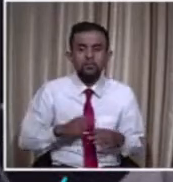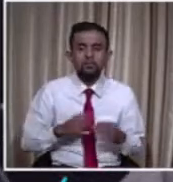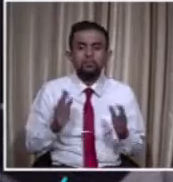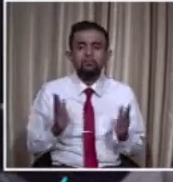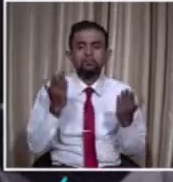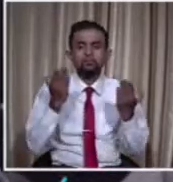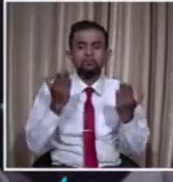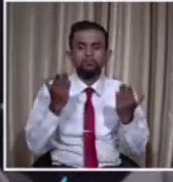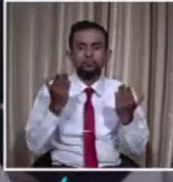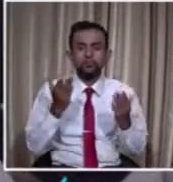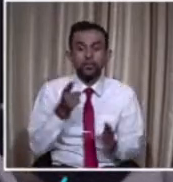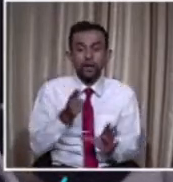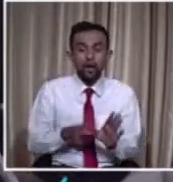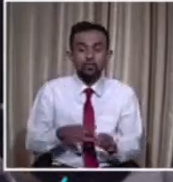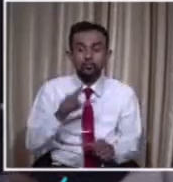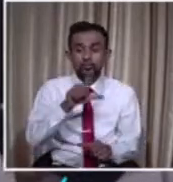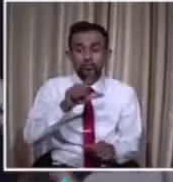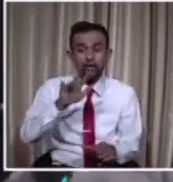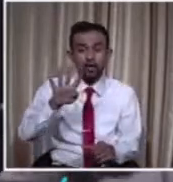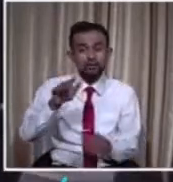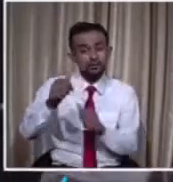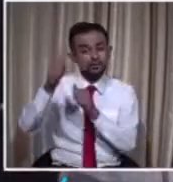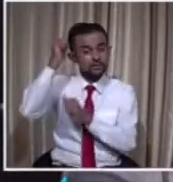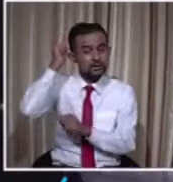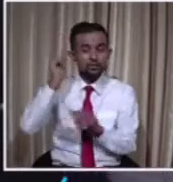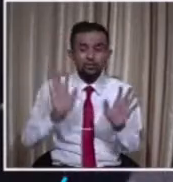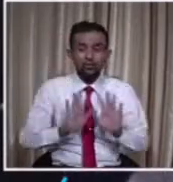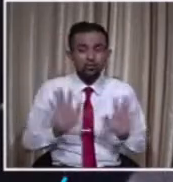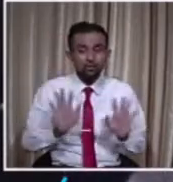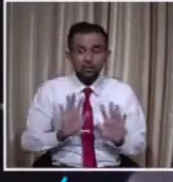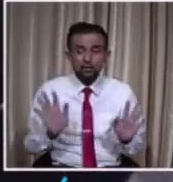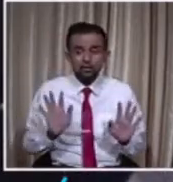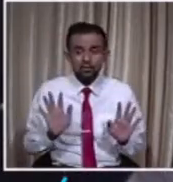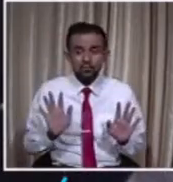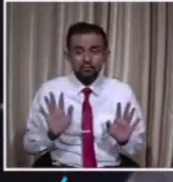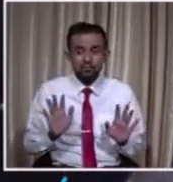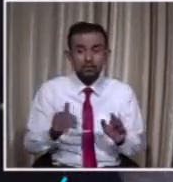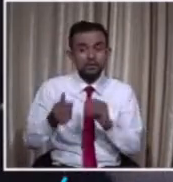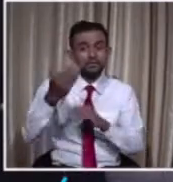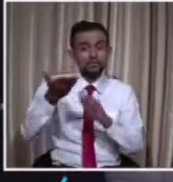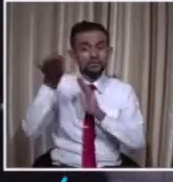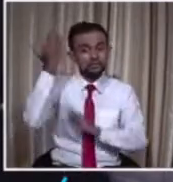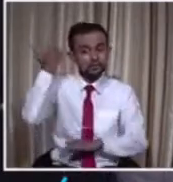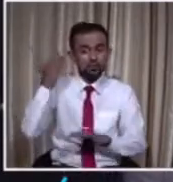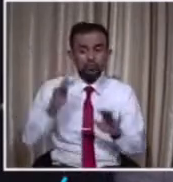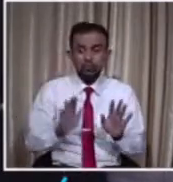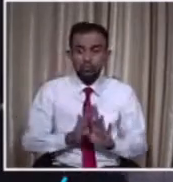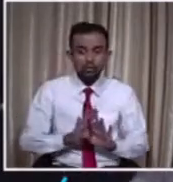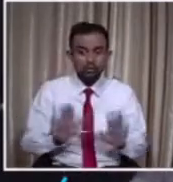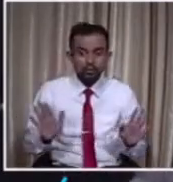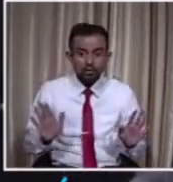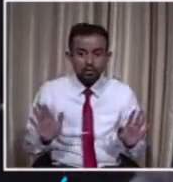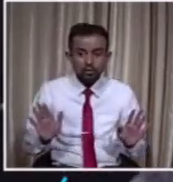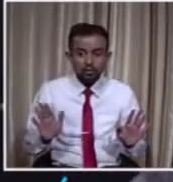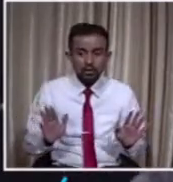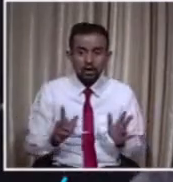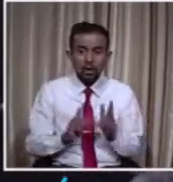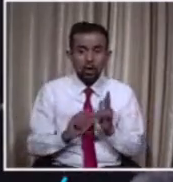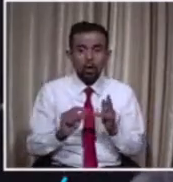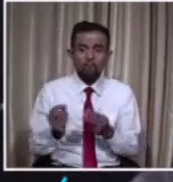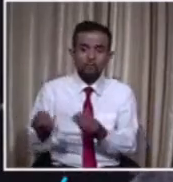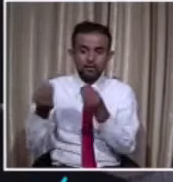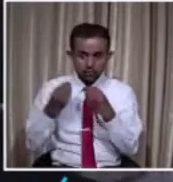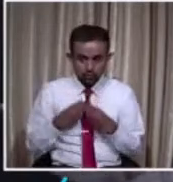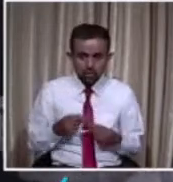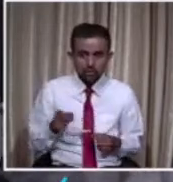gatta. Meka avurudu 74 ka durata yanna onne ne. Meka tawa kalawalata yanna onne ne. Deng apitnya yang mah itu nih baru dunia baru